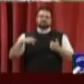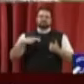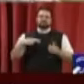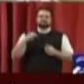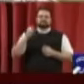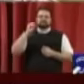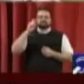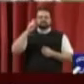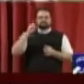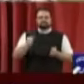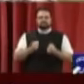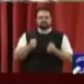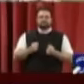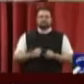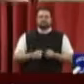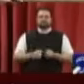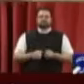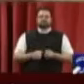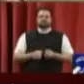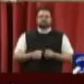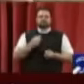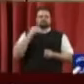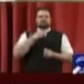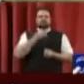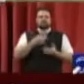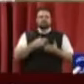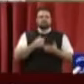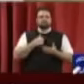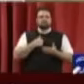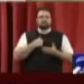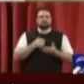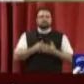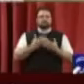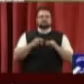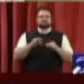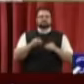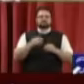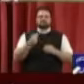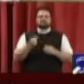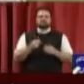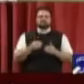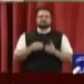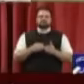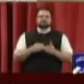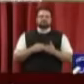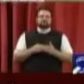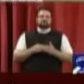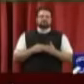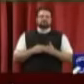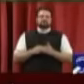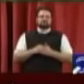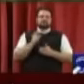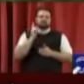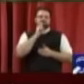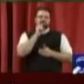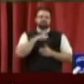să... În afară de faptul că nu trebuie să mărgești cu sunt de cei ce mai bine. Nu trebuie să te mărgești. În primul faze, eu mărgeală. Păi da? Primele 3